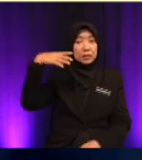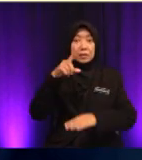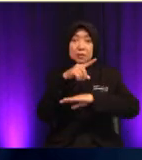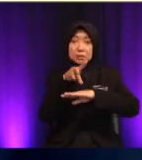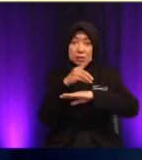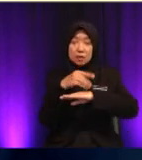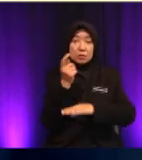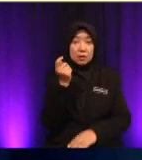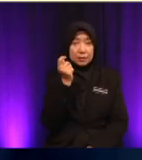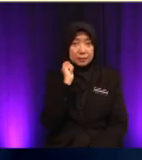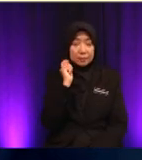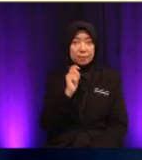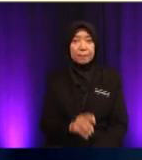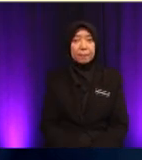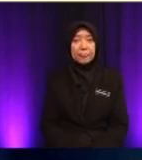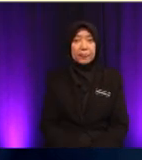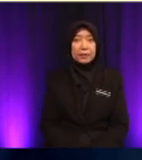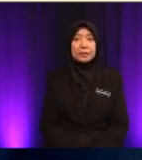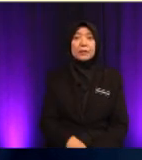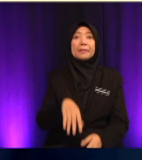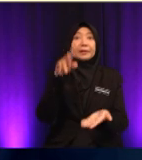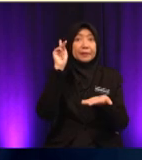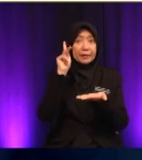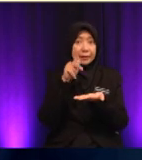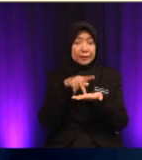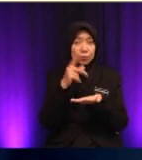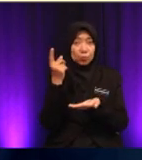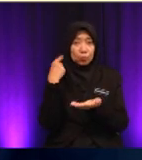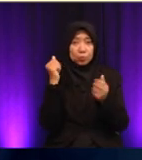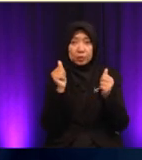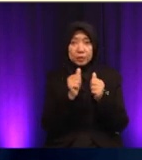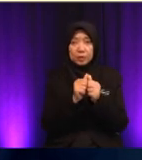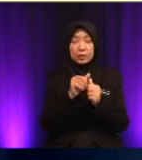dulu kita berkenalan dulu lah dengan form